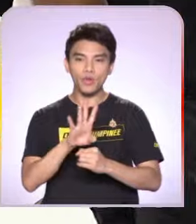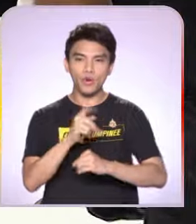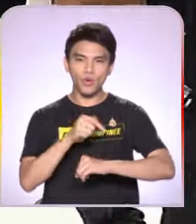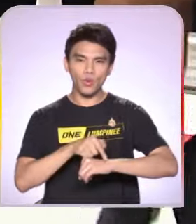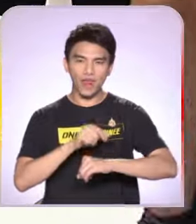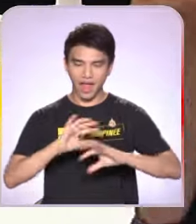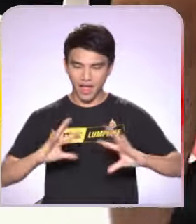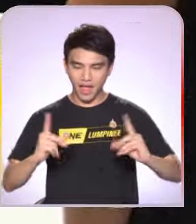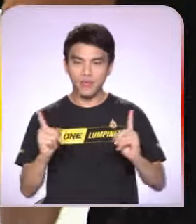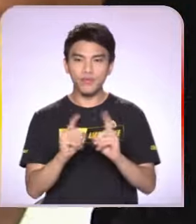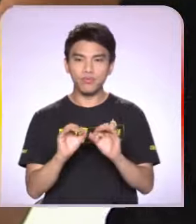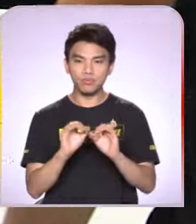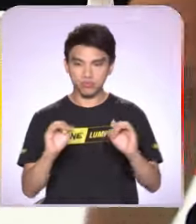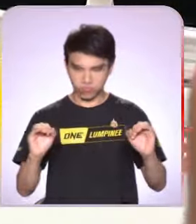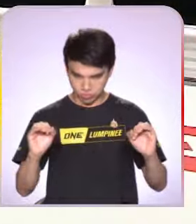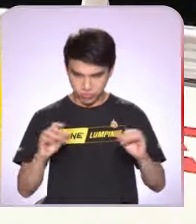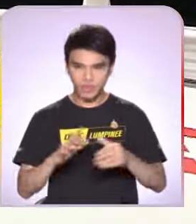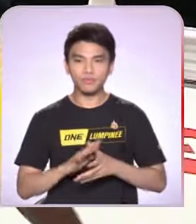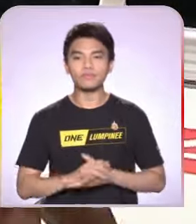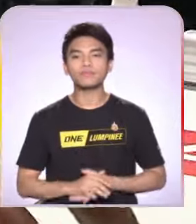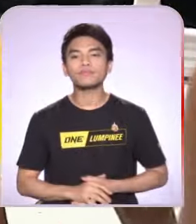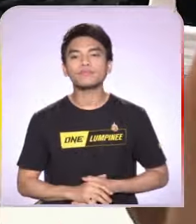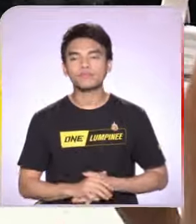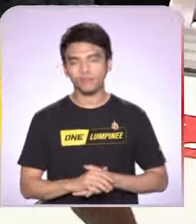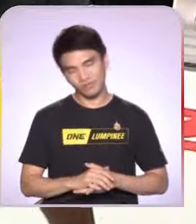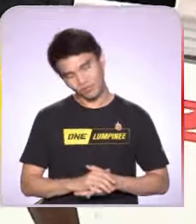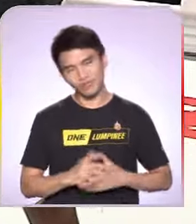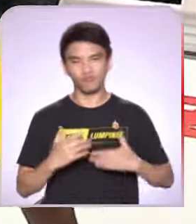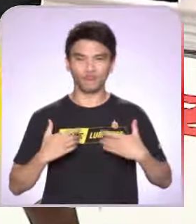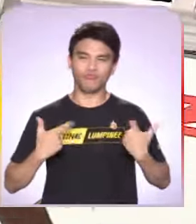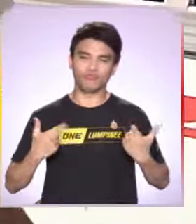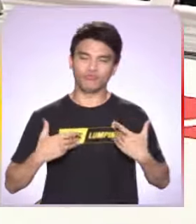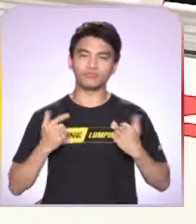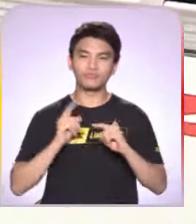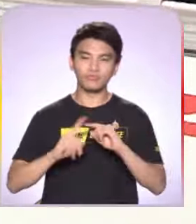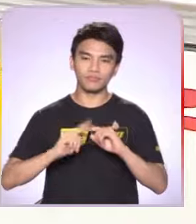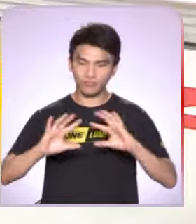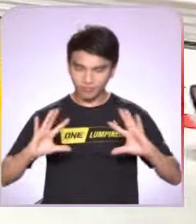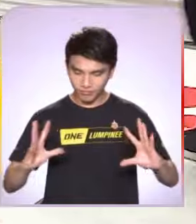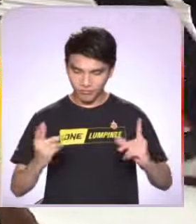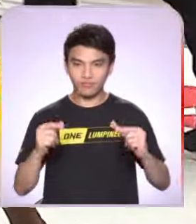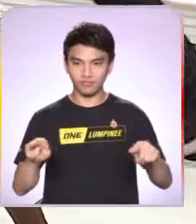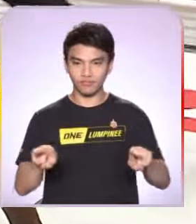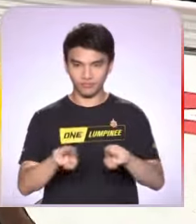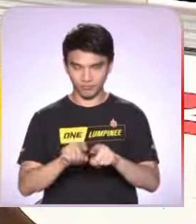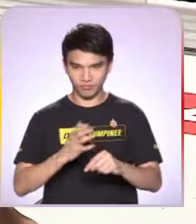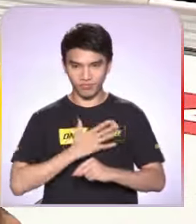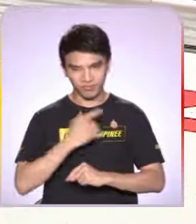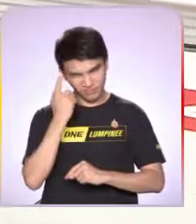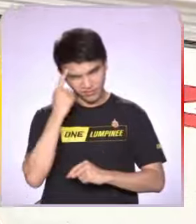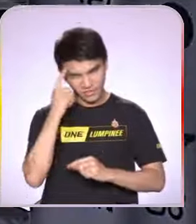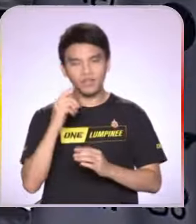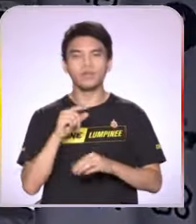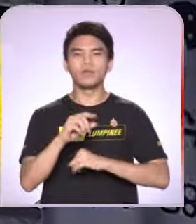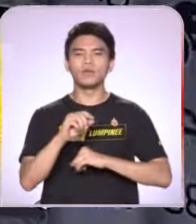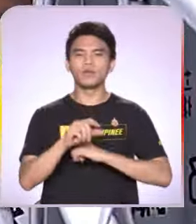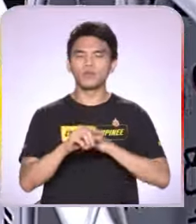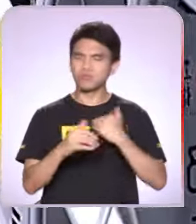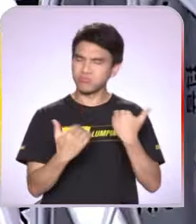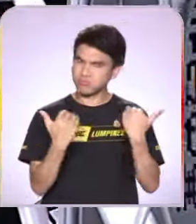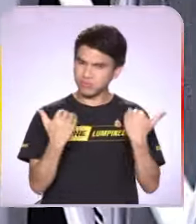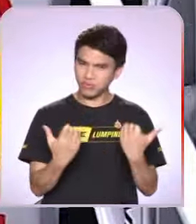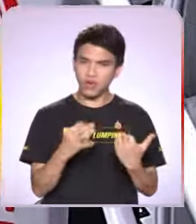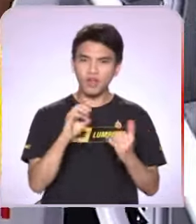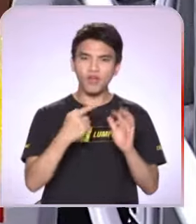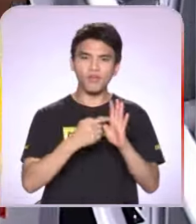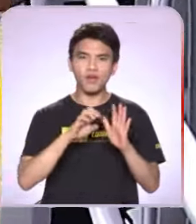ที่ปกรณ์หายไปนี่อะไรอะไรมันก็หายไปด้วยนะความห้าวเป้งความหนักความแรงอาจจะหายไปด้วยผมมองว่าชั่วโมงนี้โมเมนตัมมันอยู่ที่ฟาบิโ